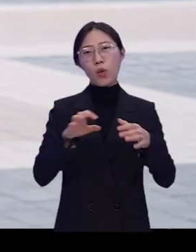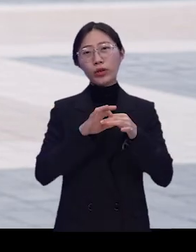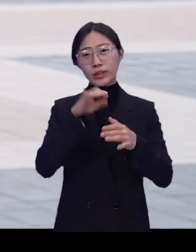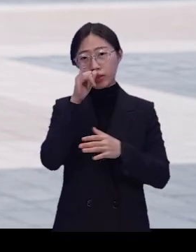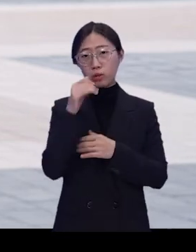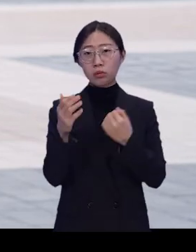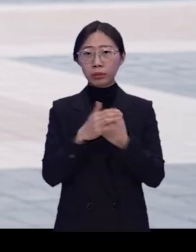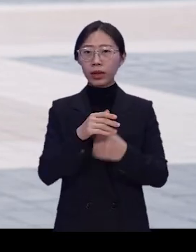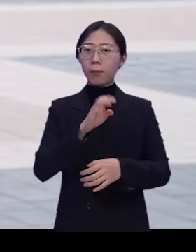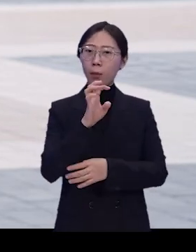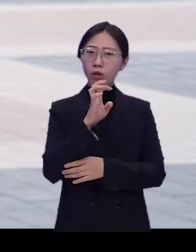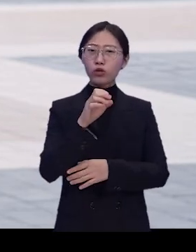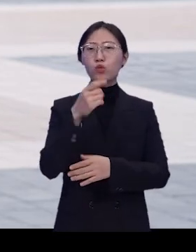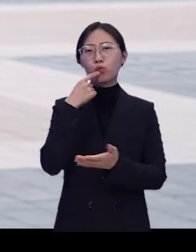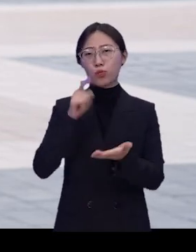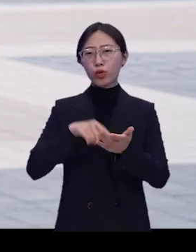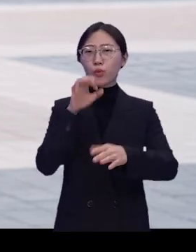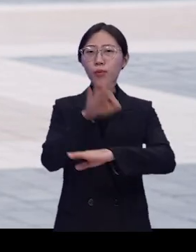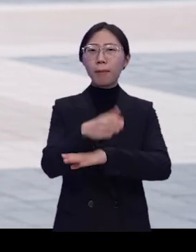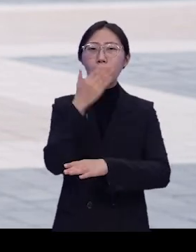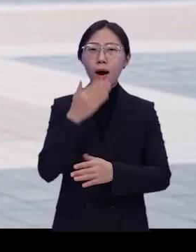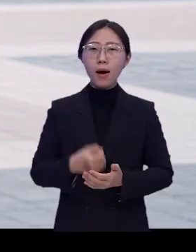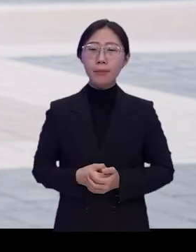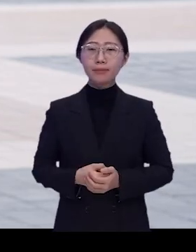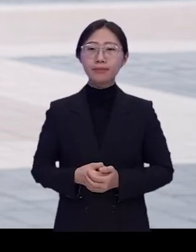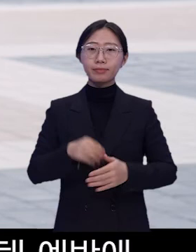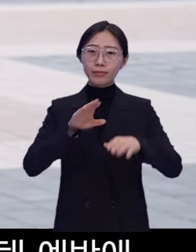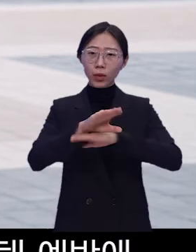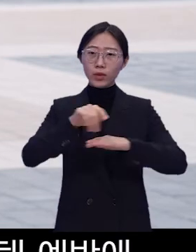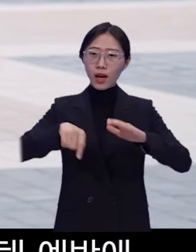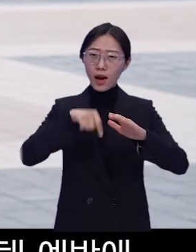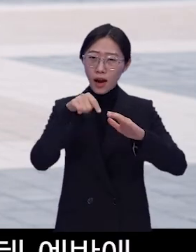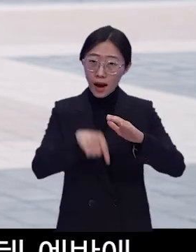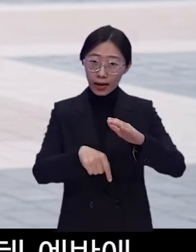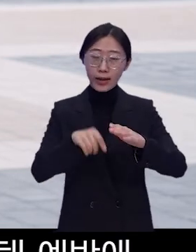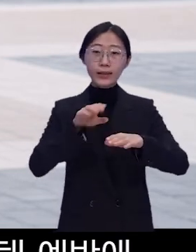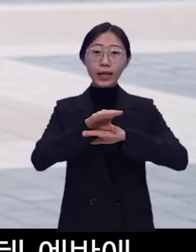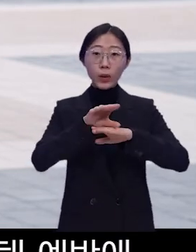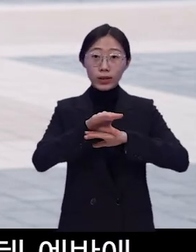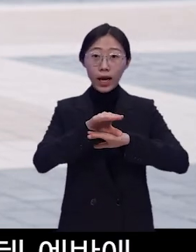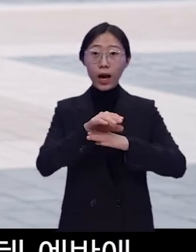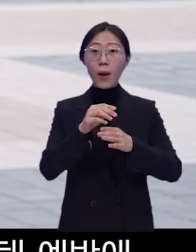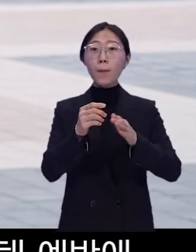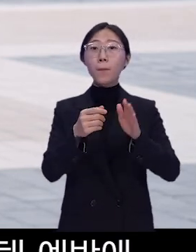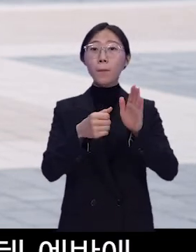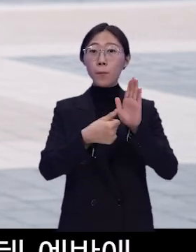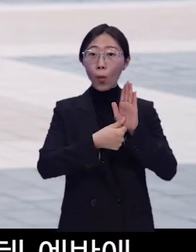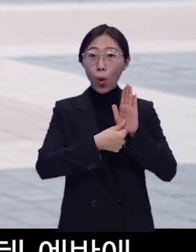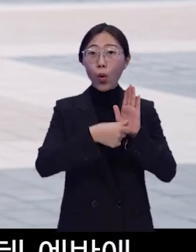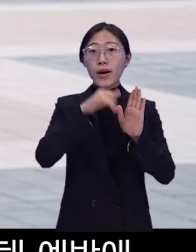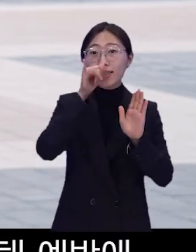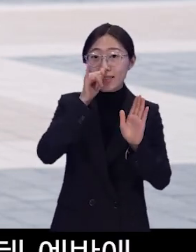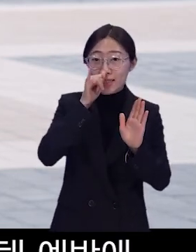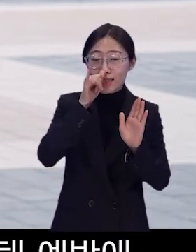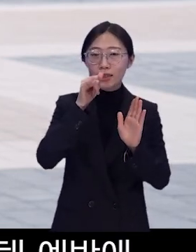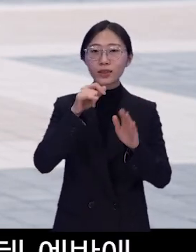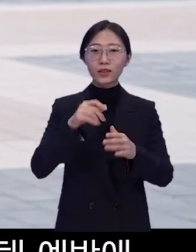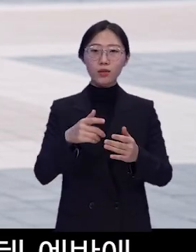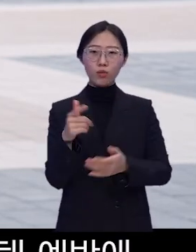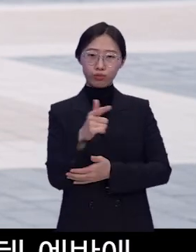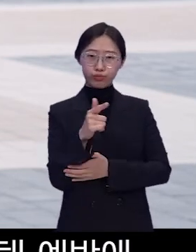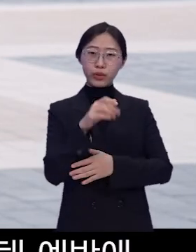근처 대형마트나 인터넷에서도 쉽게 구입할 수 있습니다. 꼭 자동차 겸용 표시가 있는 차량용 소화기를